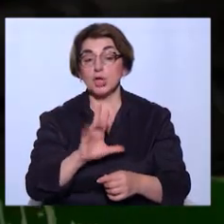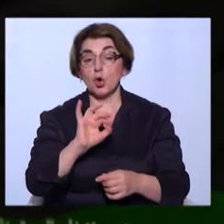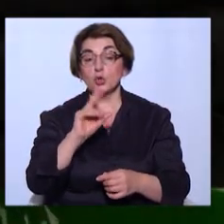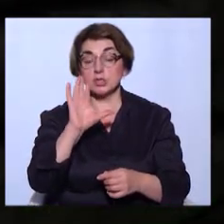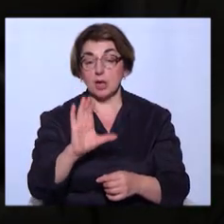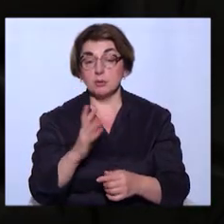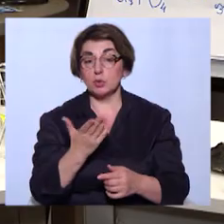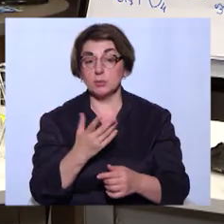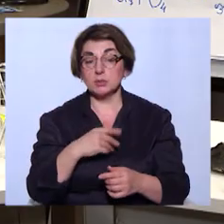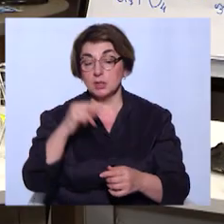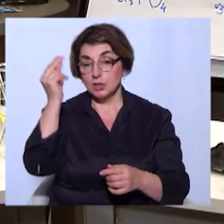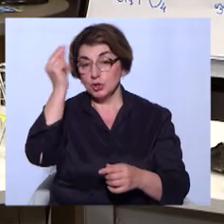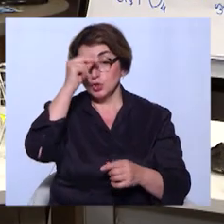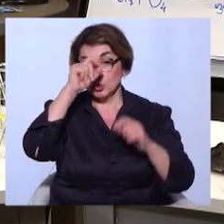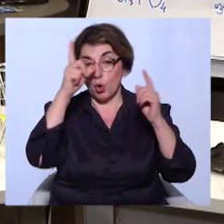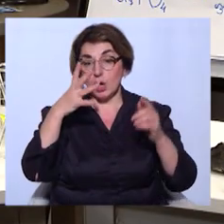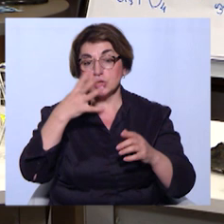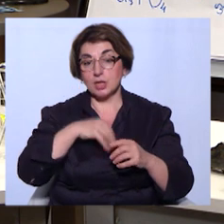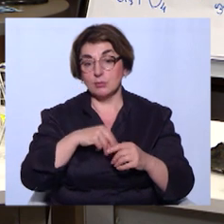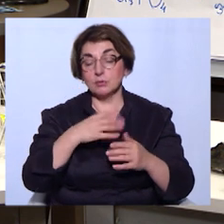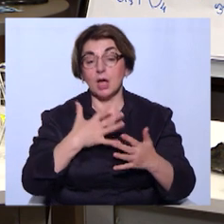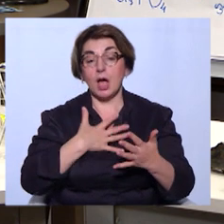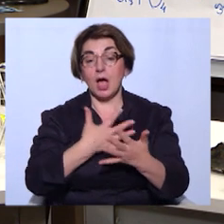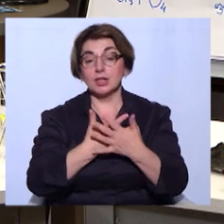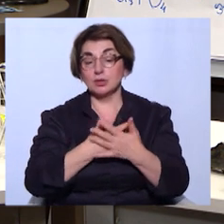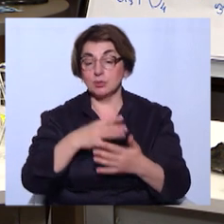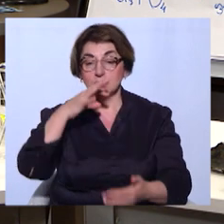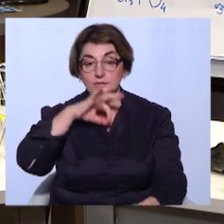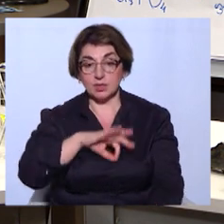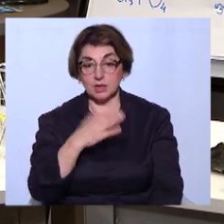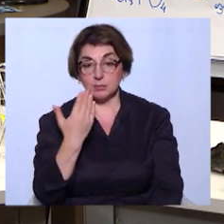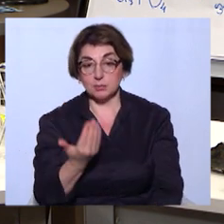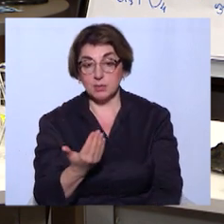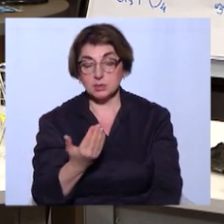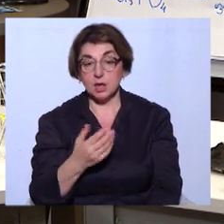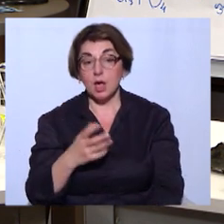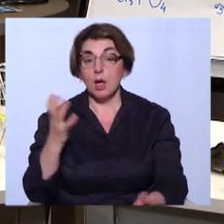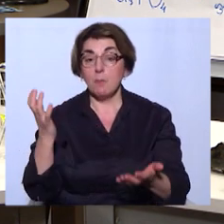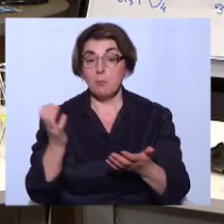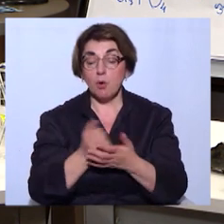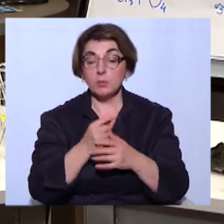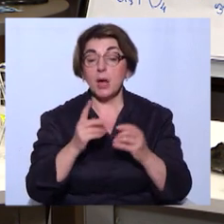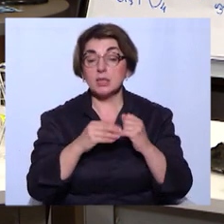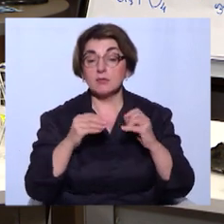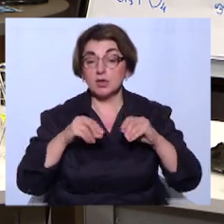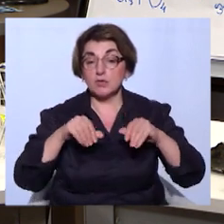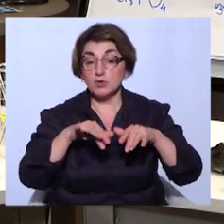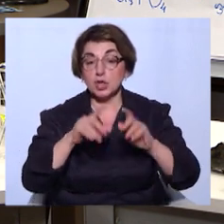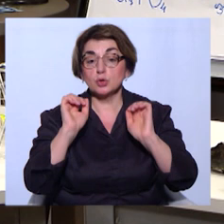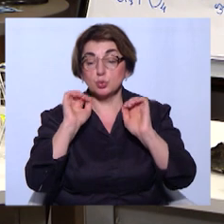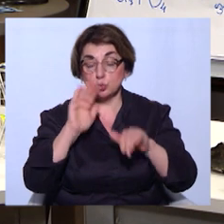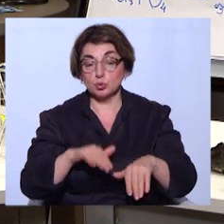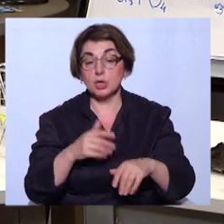რომელიც სასწავლო პროცესში ძალიან აქტიურად გვადგება ხოლმე. მოვძებნოთ ასევე ქვიშაში, თუ შეიძლება